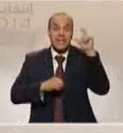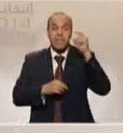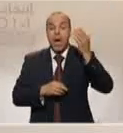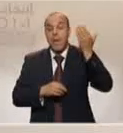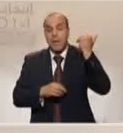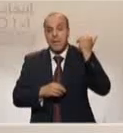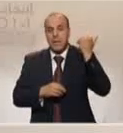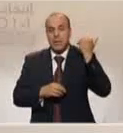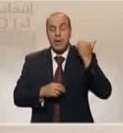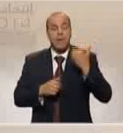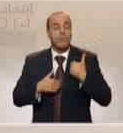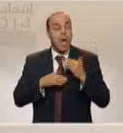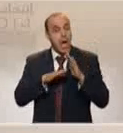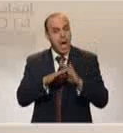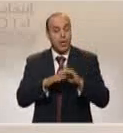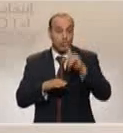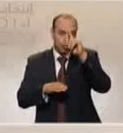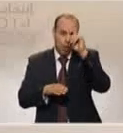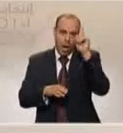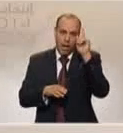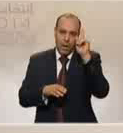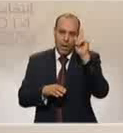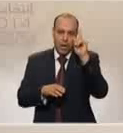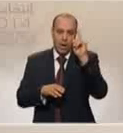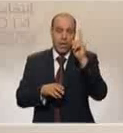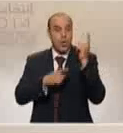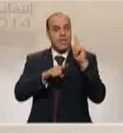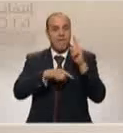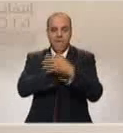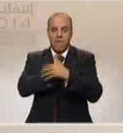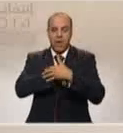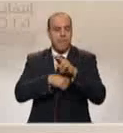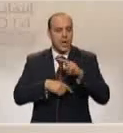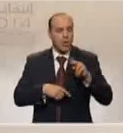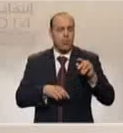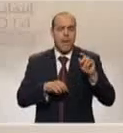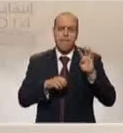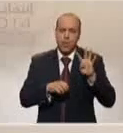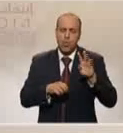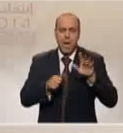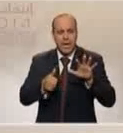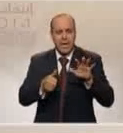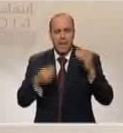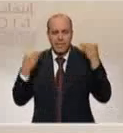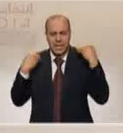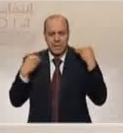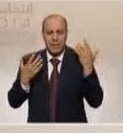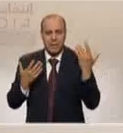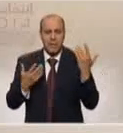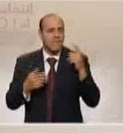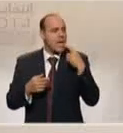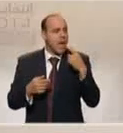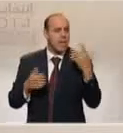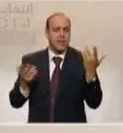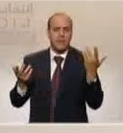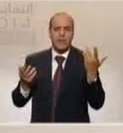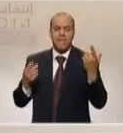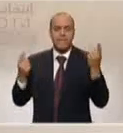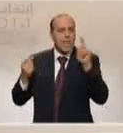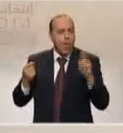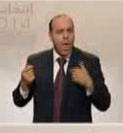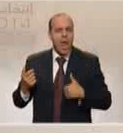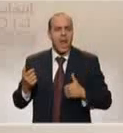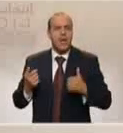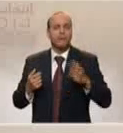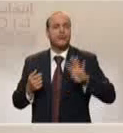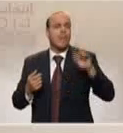وسا احرس على ذلك بحول الله تعالى سداف عن الفقراء في بن عروس وفي منوبه وفي ريانه وفي بن زرت وفي نابل وفي زغوان